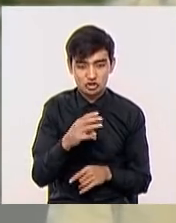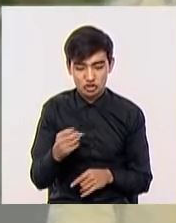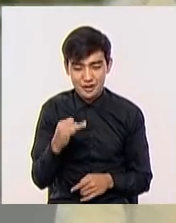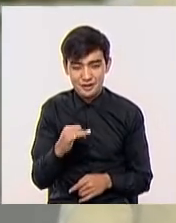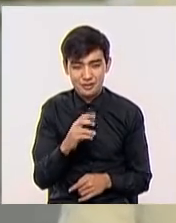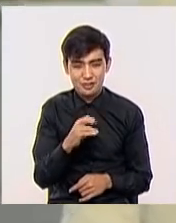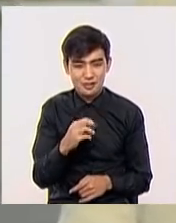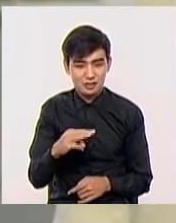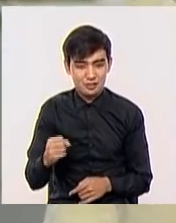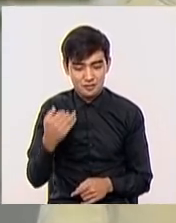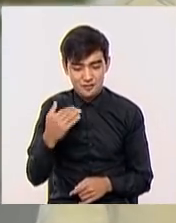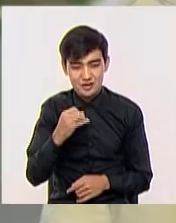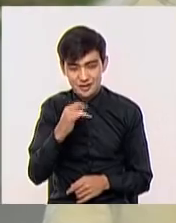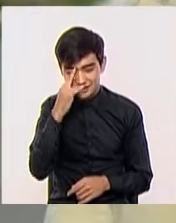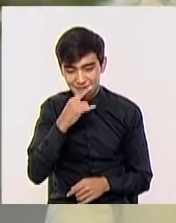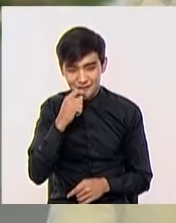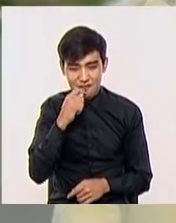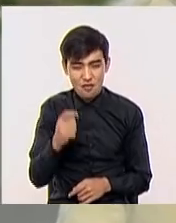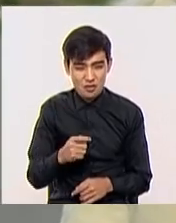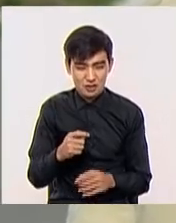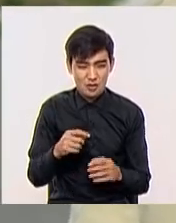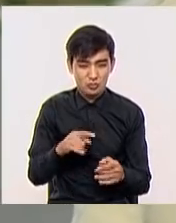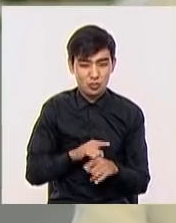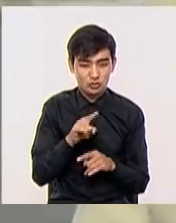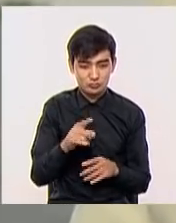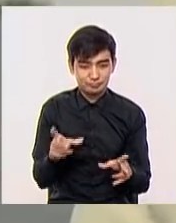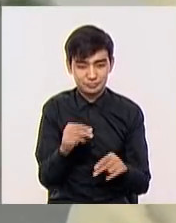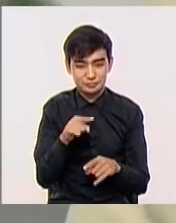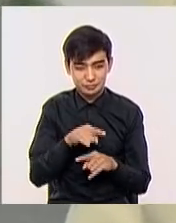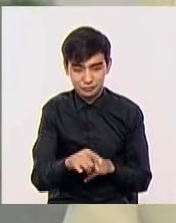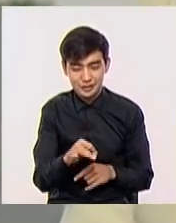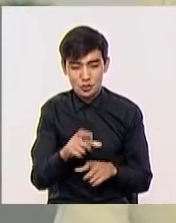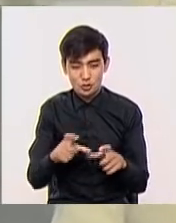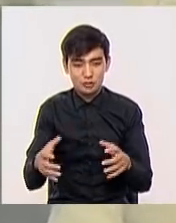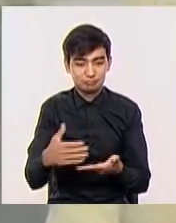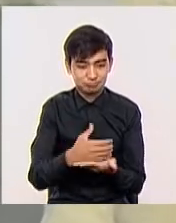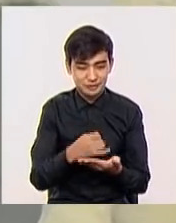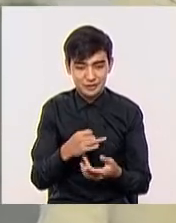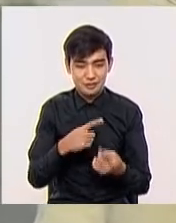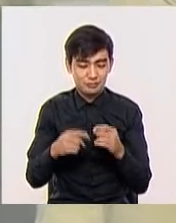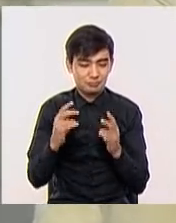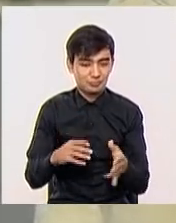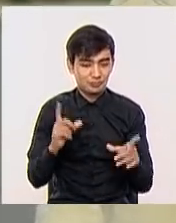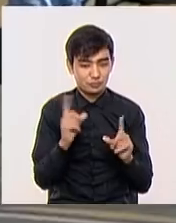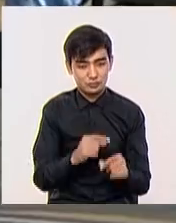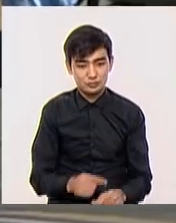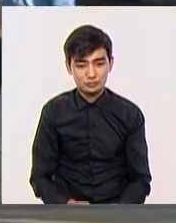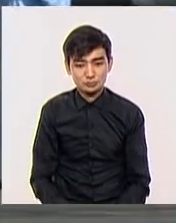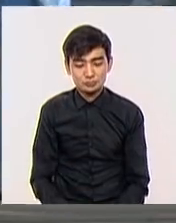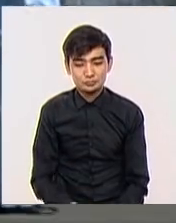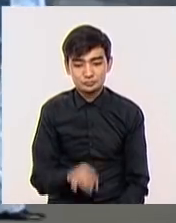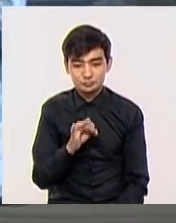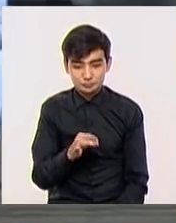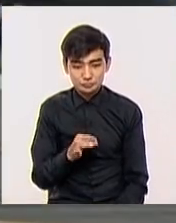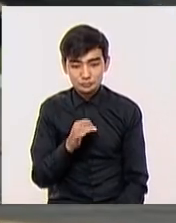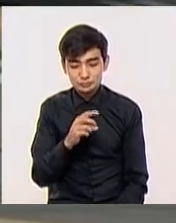не менее, казахстанские военные летчики успешно приземлили самолет, забрали граждан и покинули страну. Осы